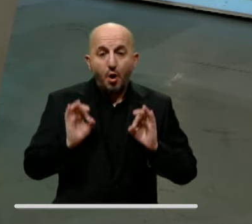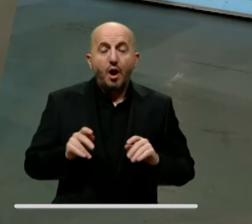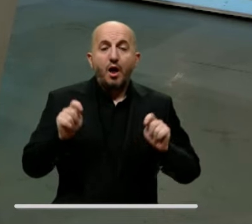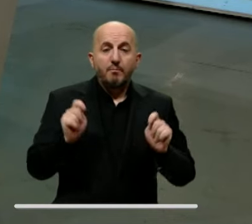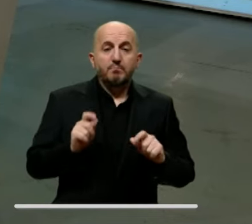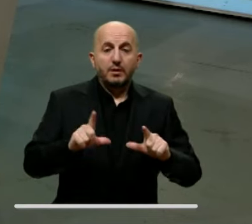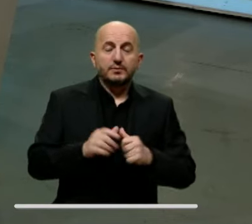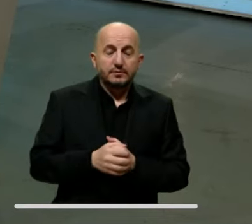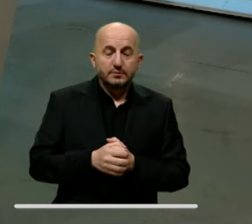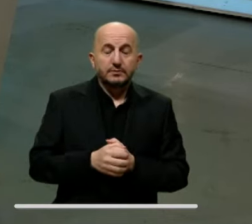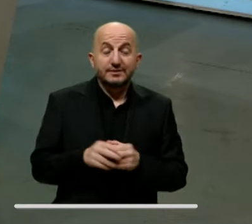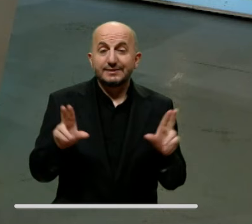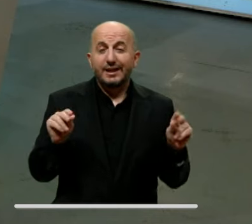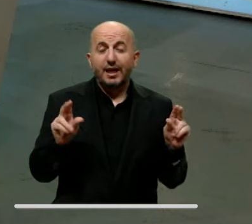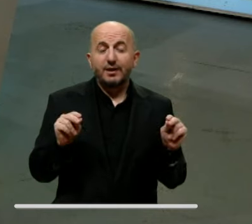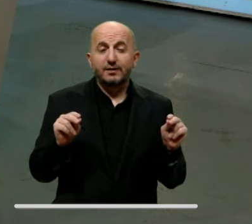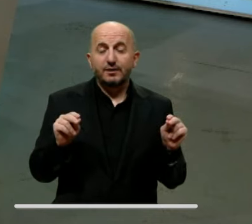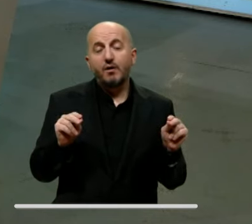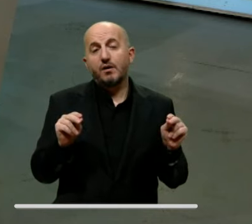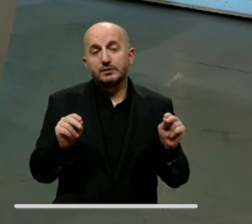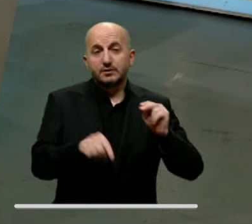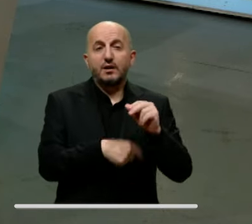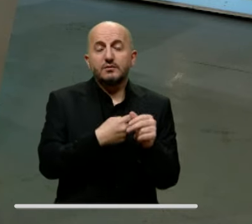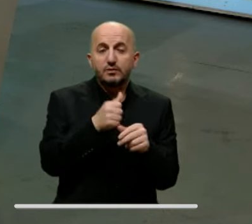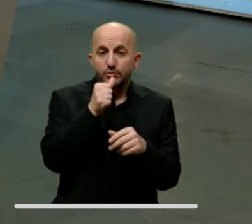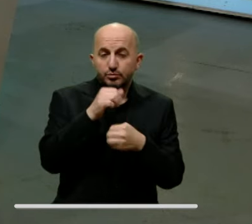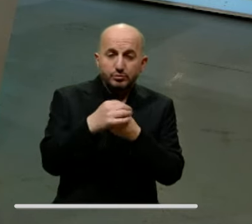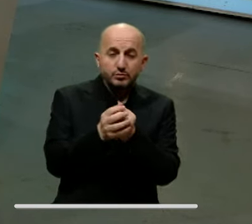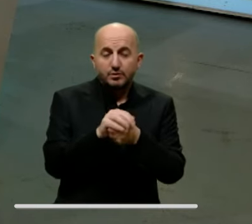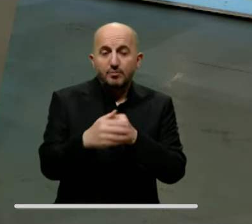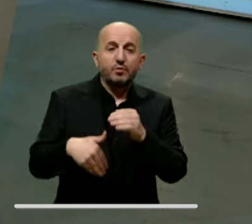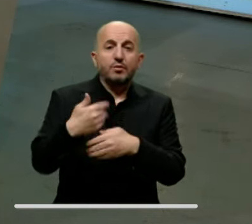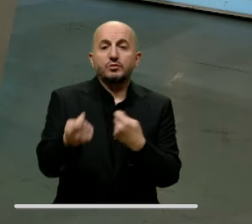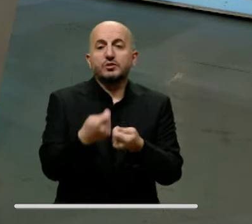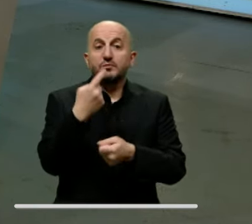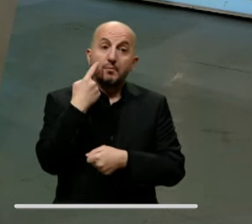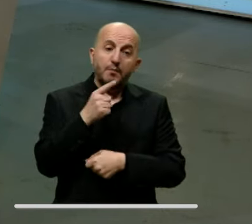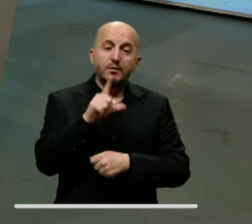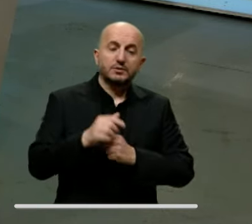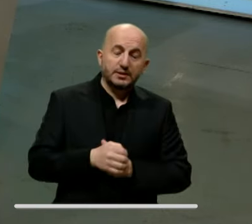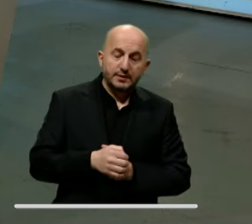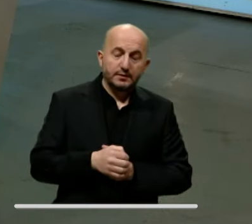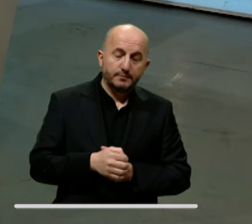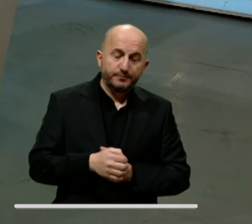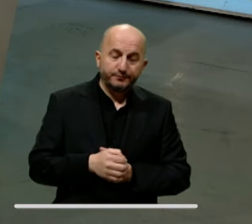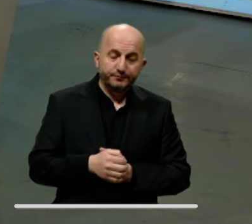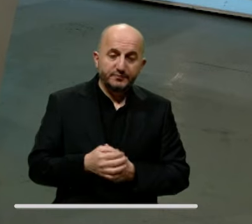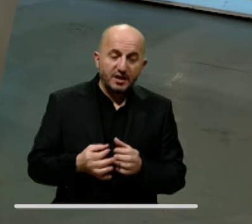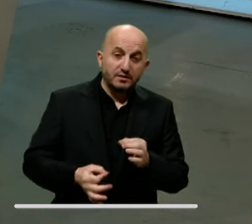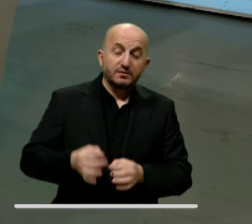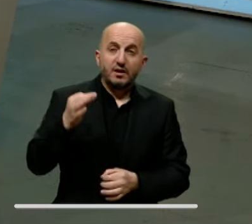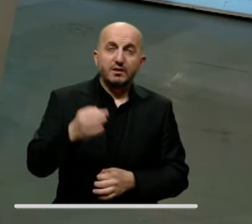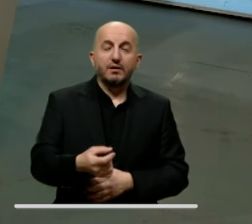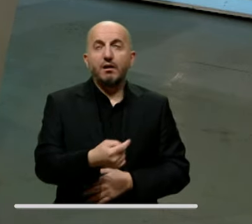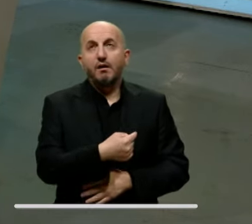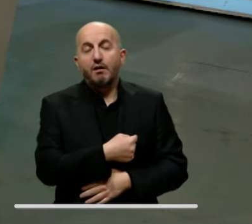de böyle yapmalıyız yani yeterli derecede suyu kullanıp Ondan sonra işimize bakmamız gerekir ha insanın kalbi